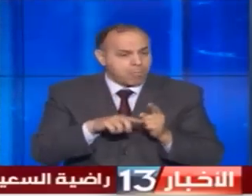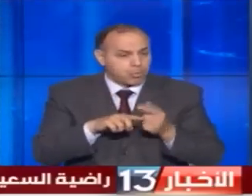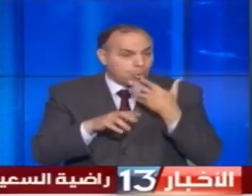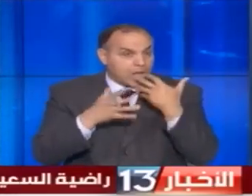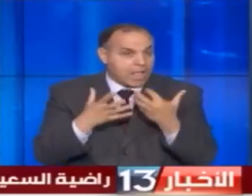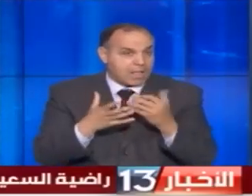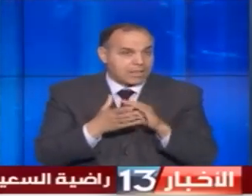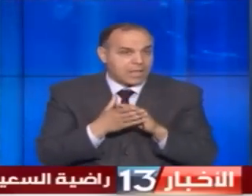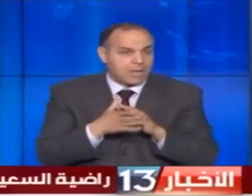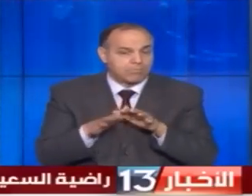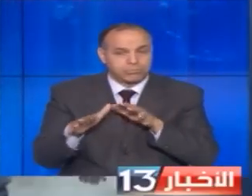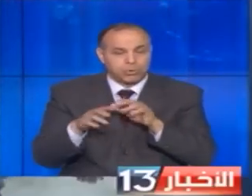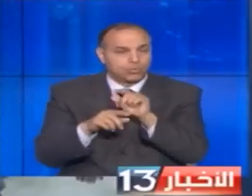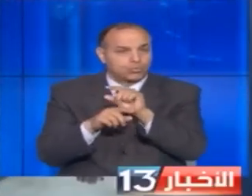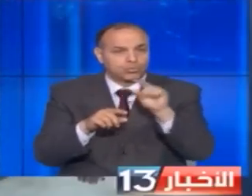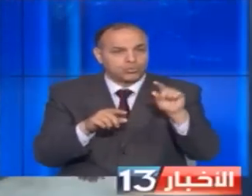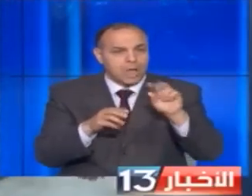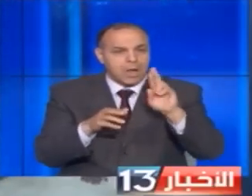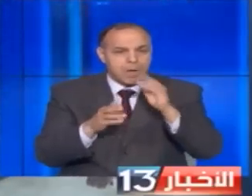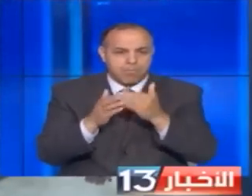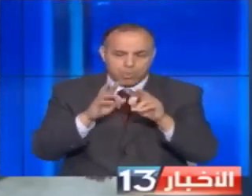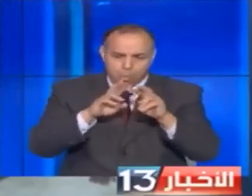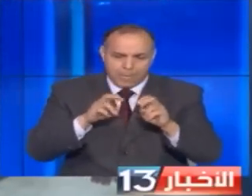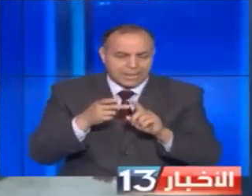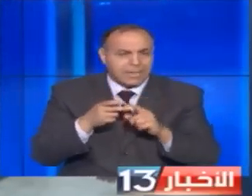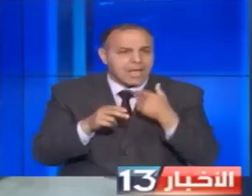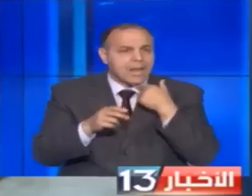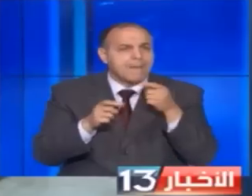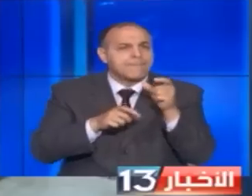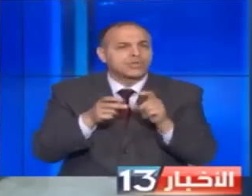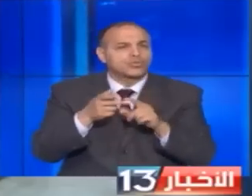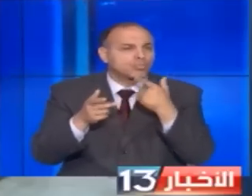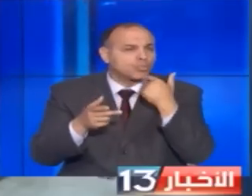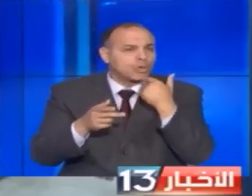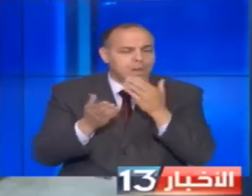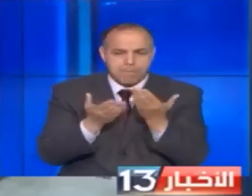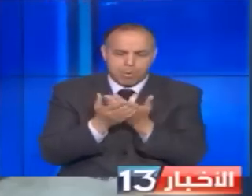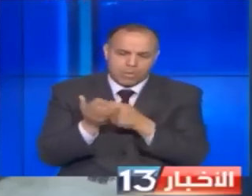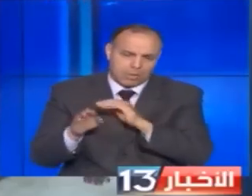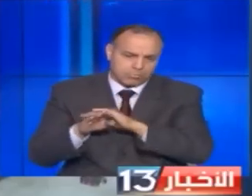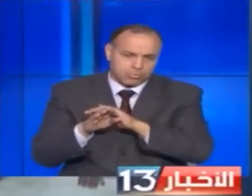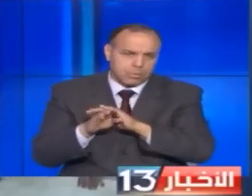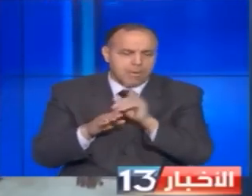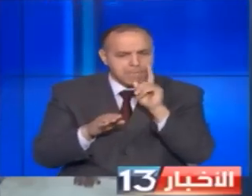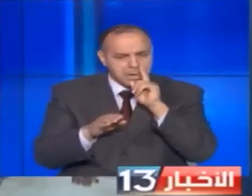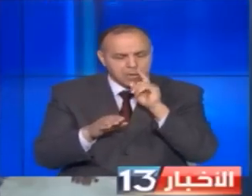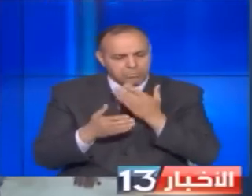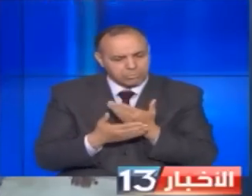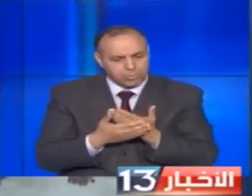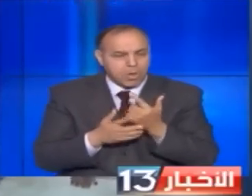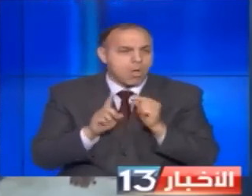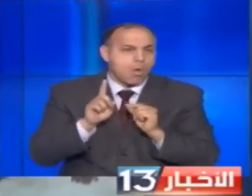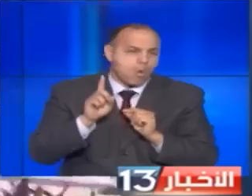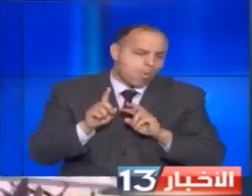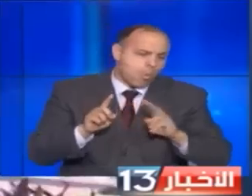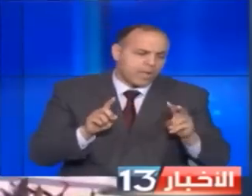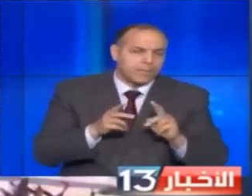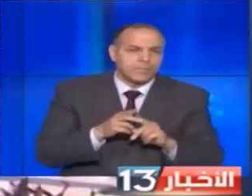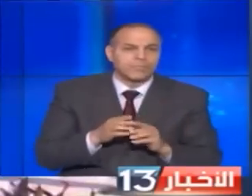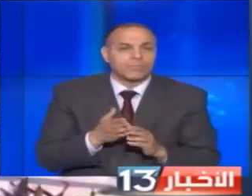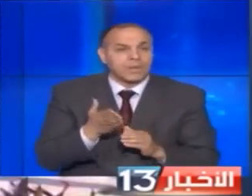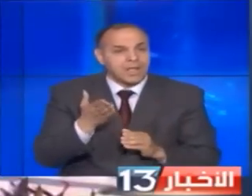نقوم ب جمله من التقارير والدراسات حول مجموعه من المواضيع سوى المتعلقه بالمراه بالطفل او غيرها